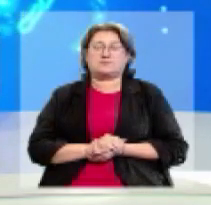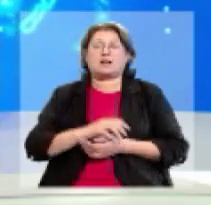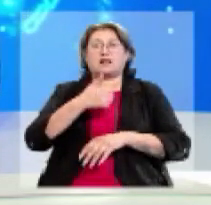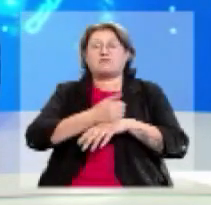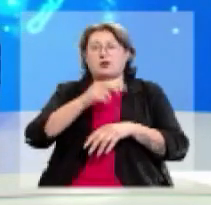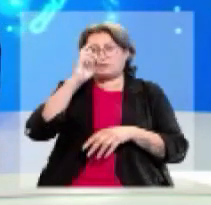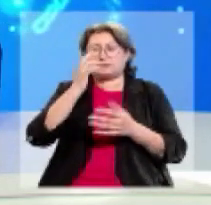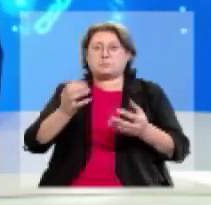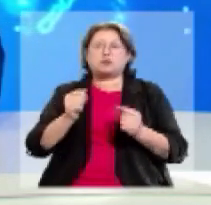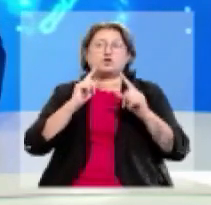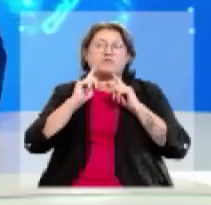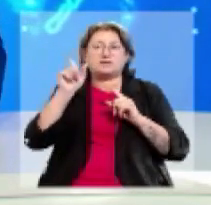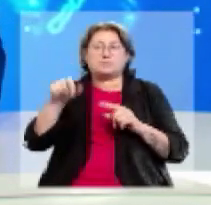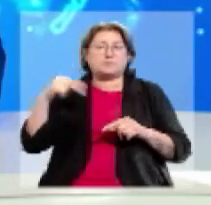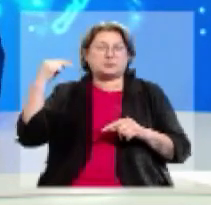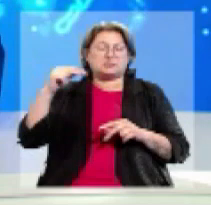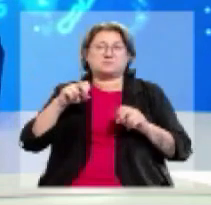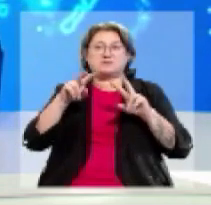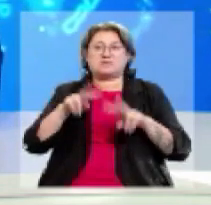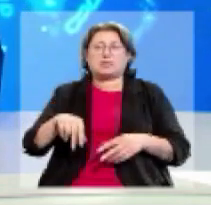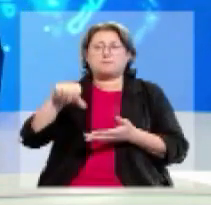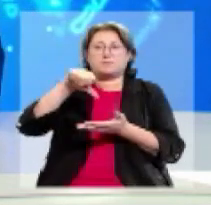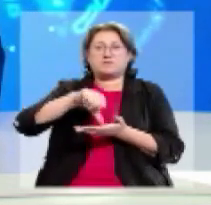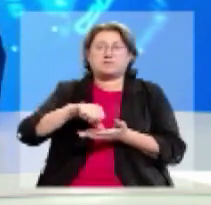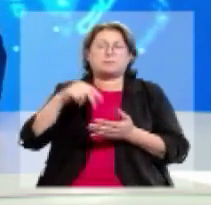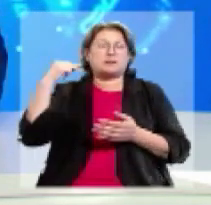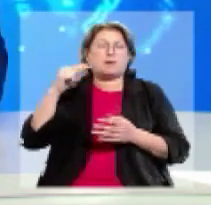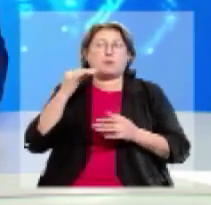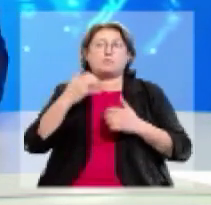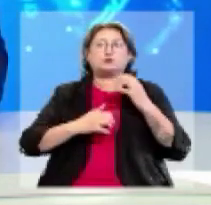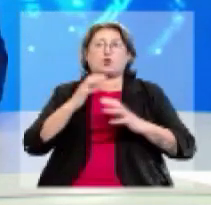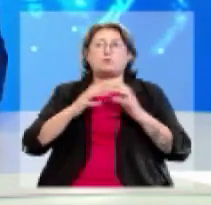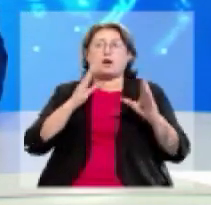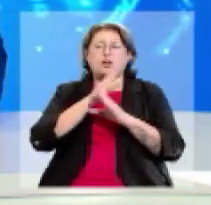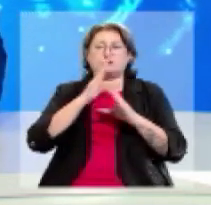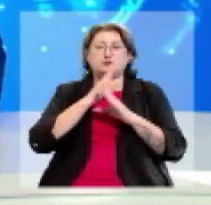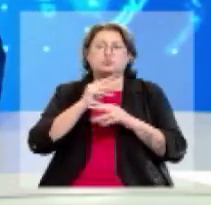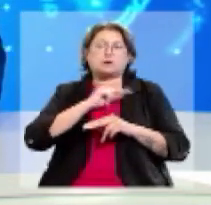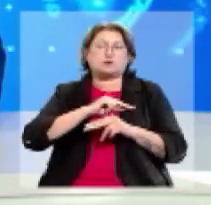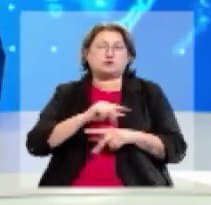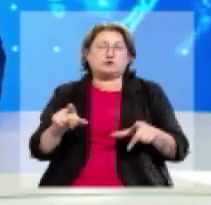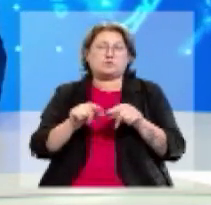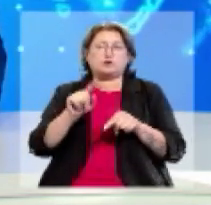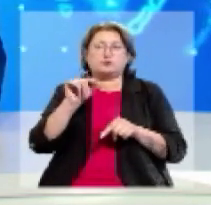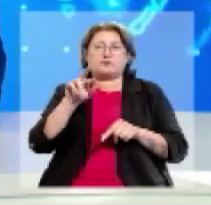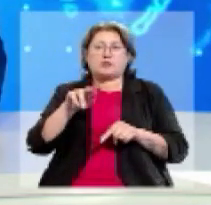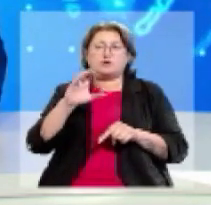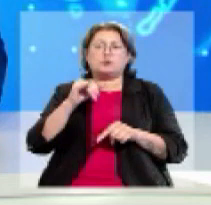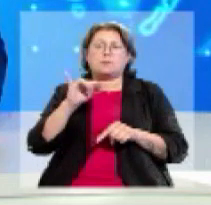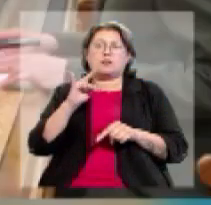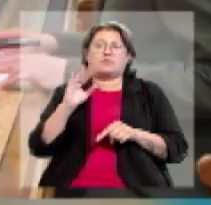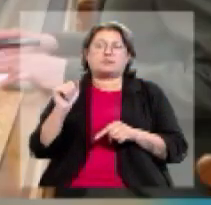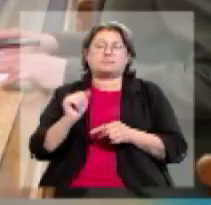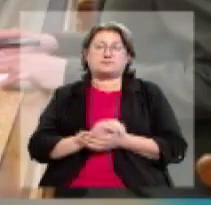Глава государства принял советника президента, специального представителя президента по международному экологическому сотрудничеству Зульфию